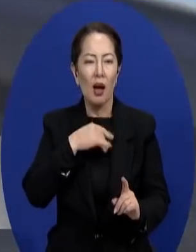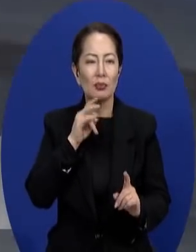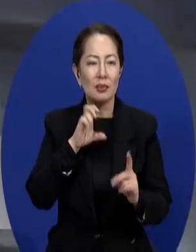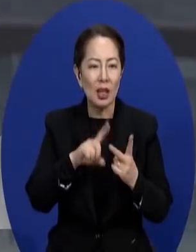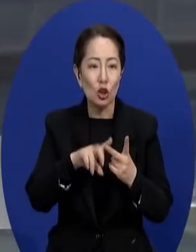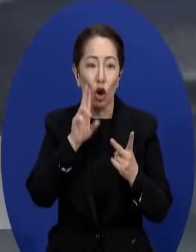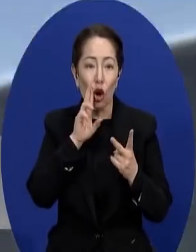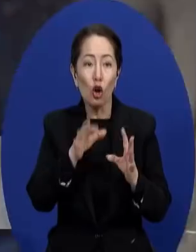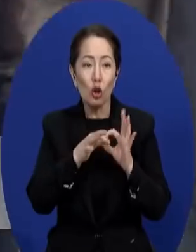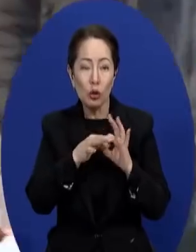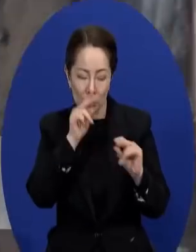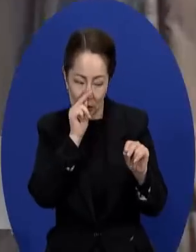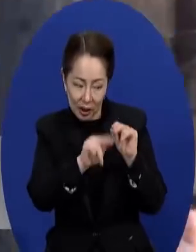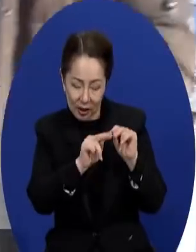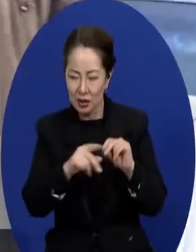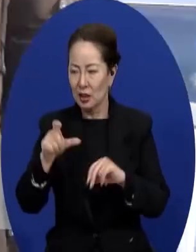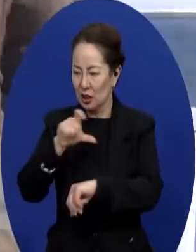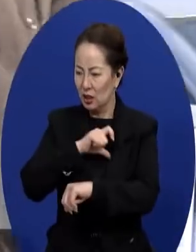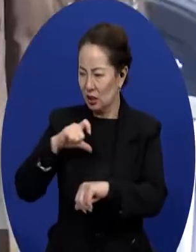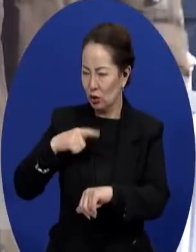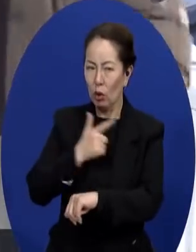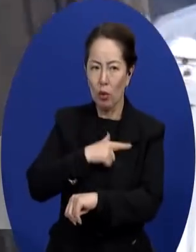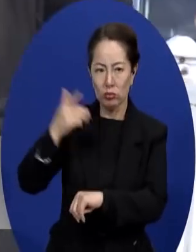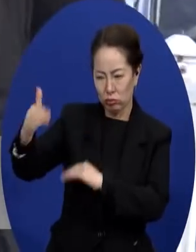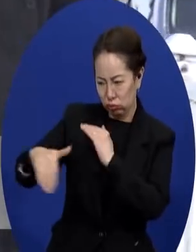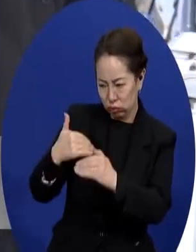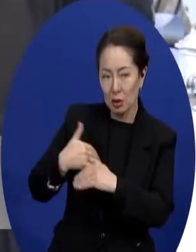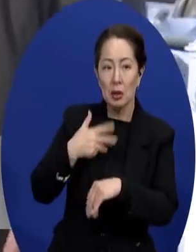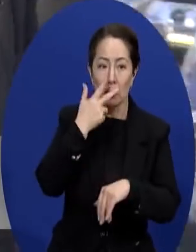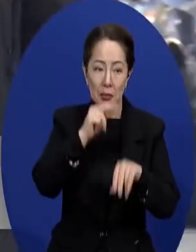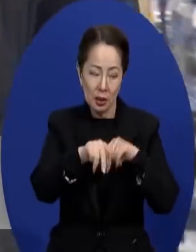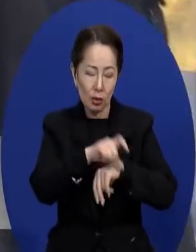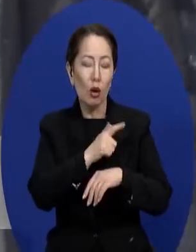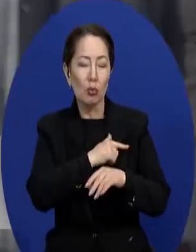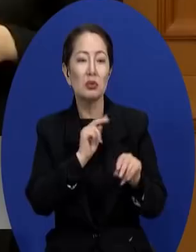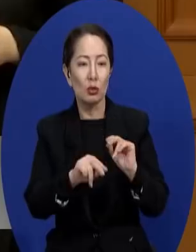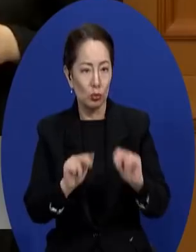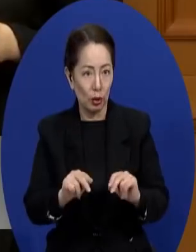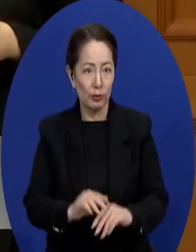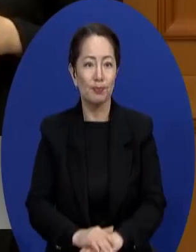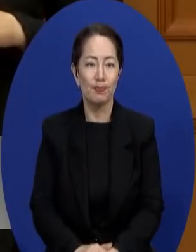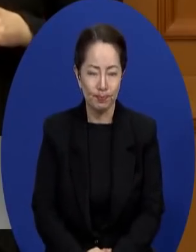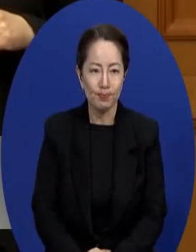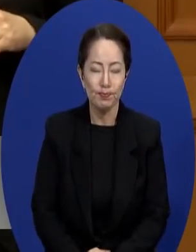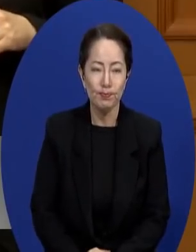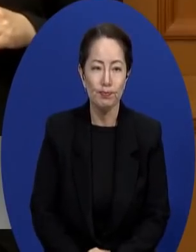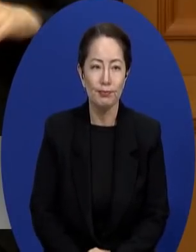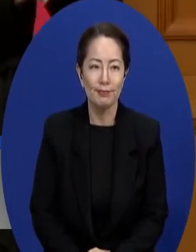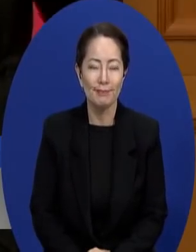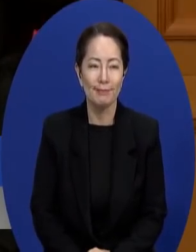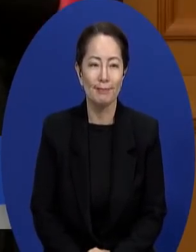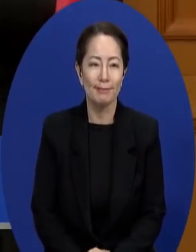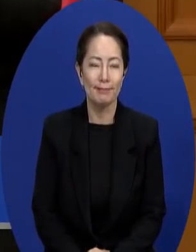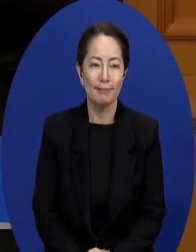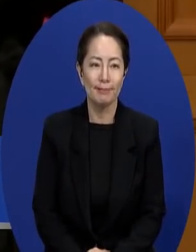хяналт шалгалтыг иргэдийн зүгээс мэрэгжлийн хяналтын байгууллагад гомдол эрүүлвэл шалгах юм байна. Зарим төрлийн төрийн хяналт шалгалтын